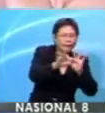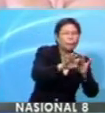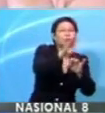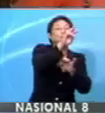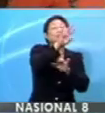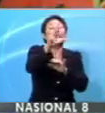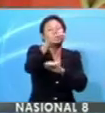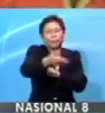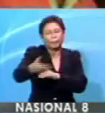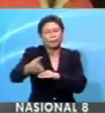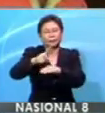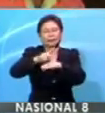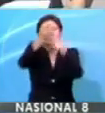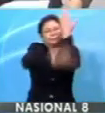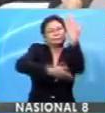seluruh